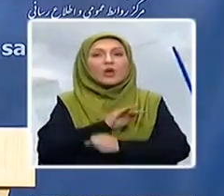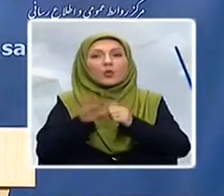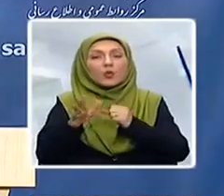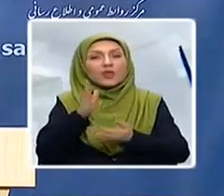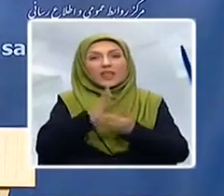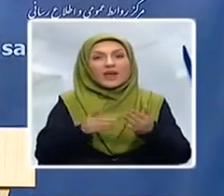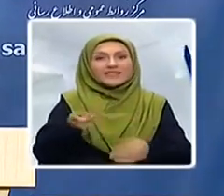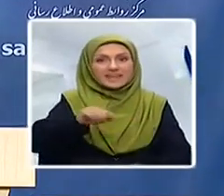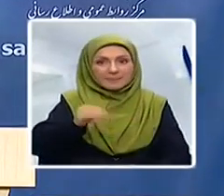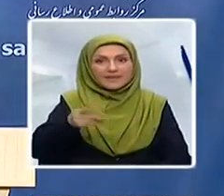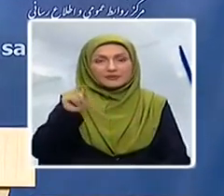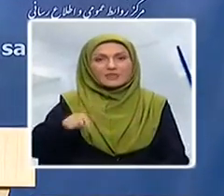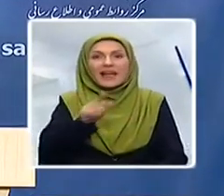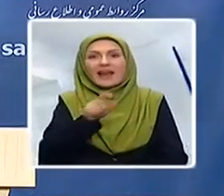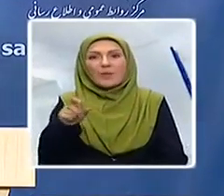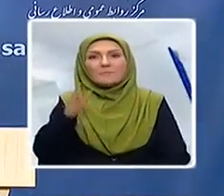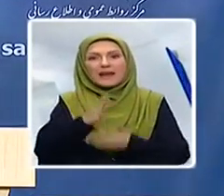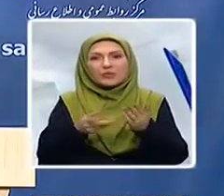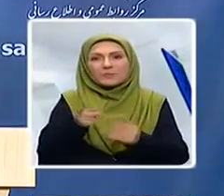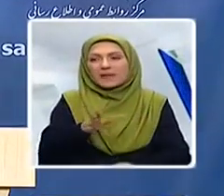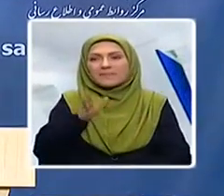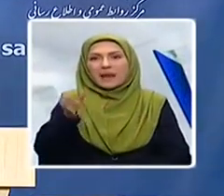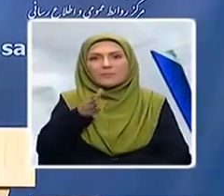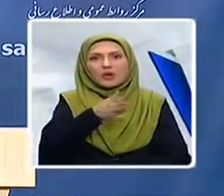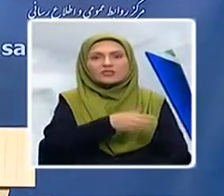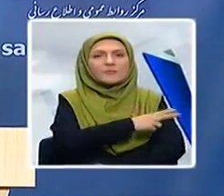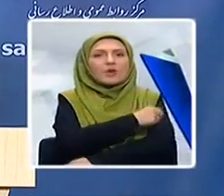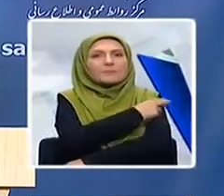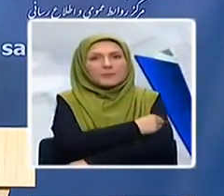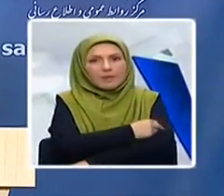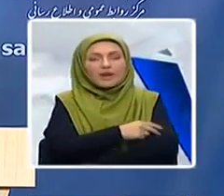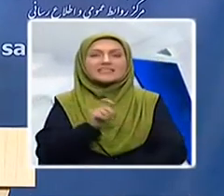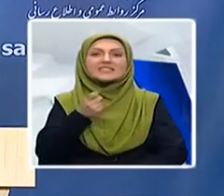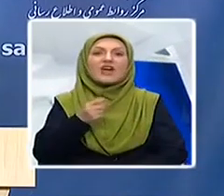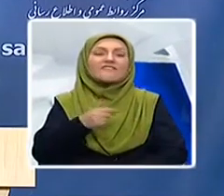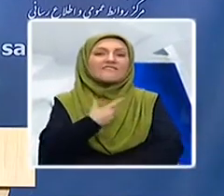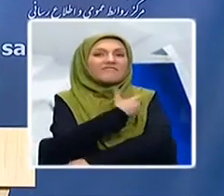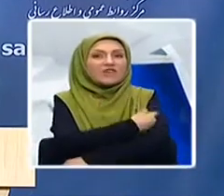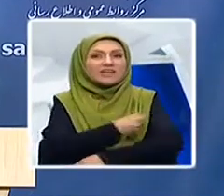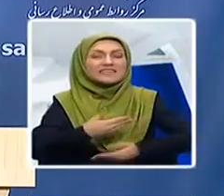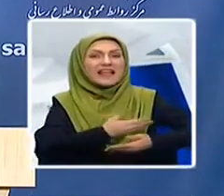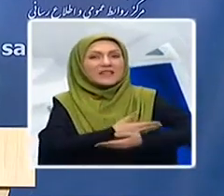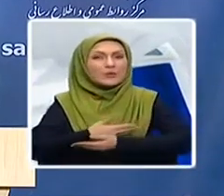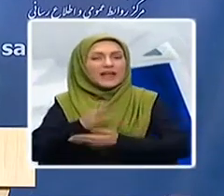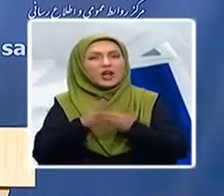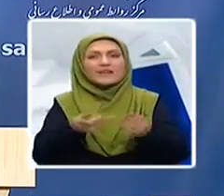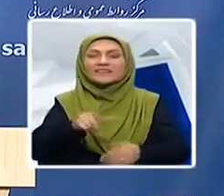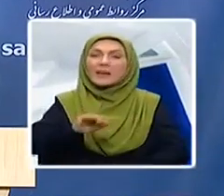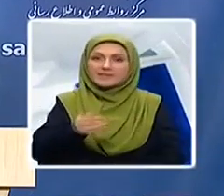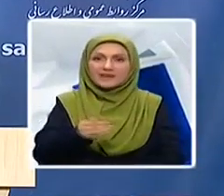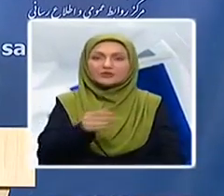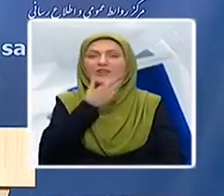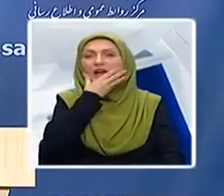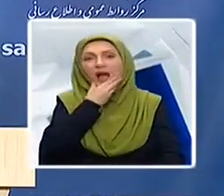به بیمارستان‌ها برای درمان و همچنین کاهش واکسیناسیون کودکان عنوان کرد. وی درخواستی از مردم هم داشت که